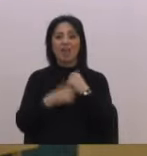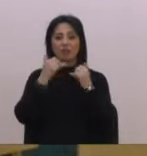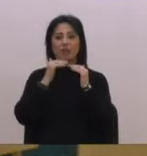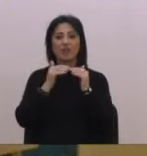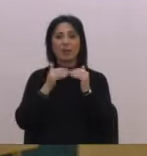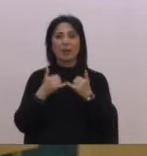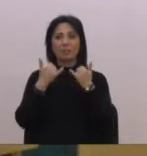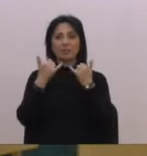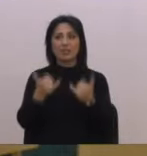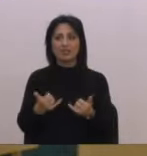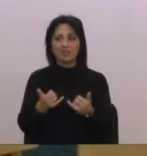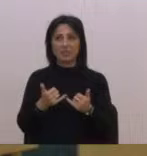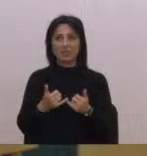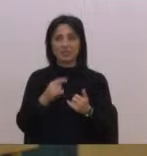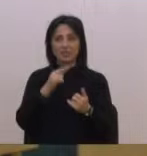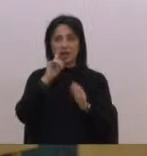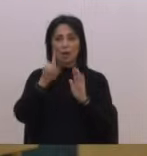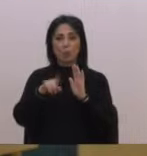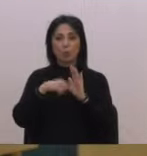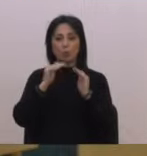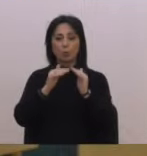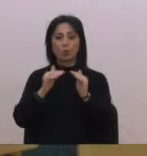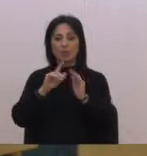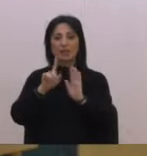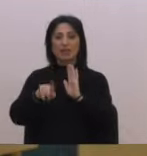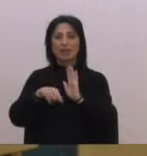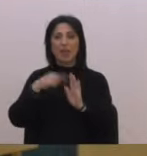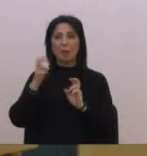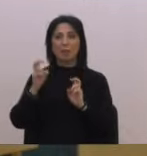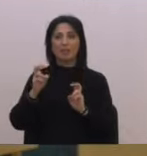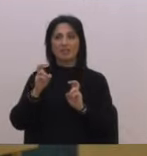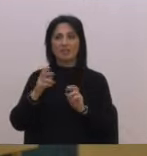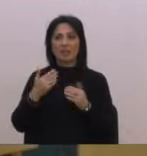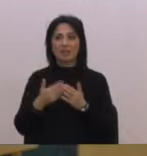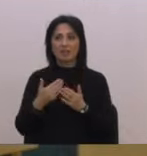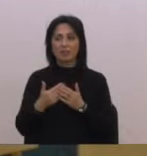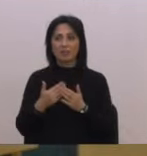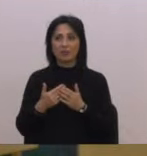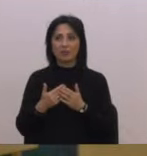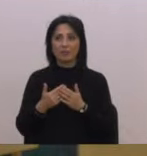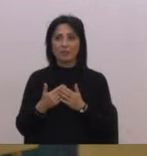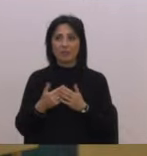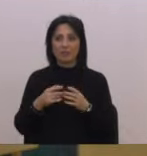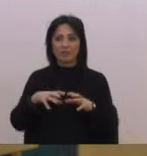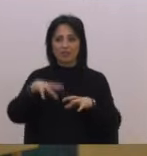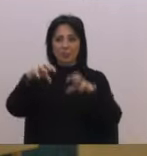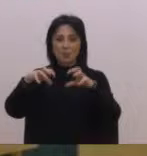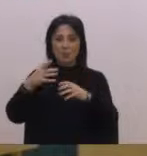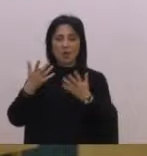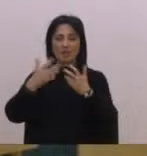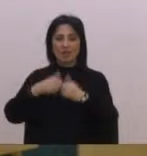ფერმერებისთვის ფუტკრისკები და თაფლის ასე ვთქვათ საწური დანადგარები.